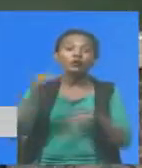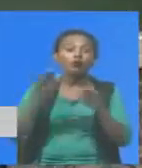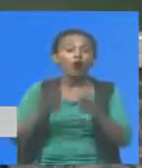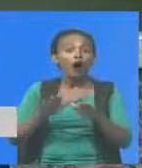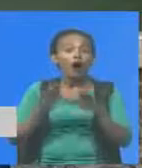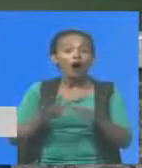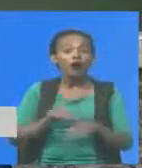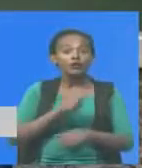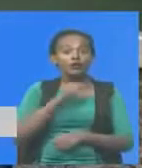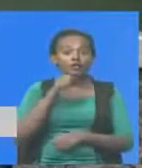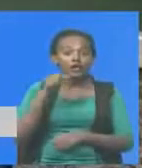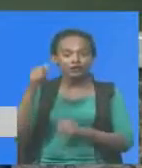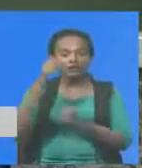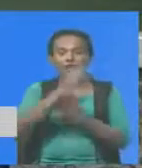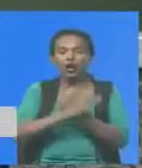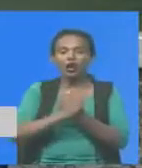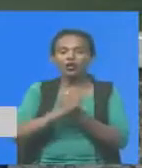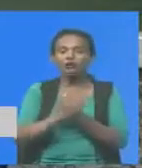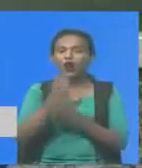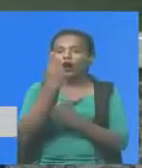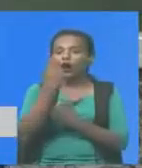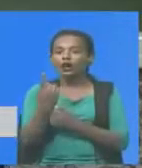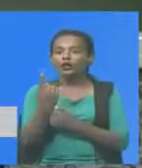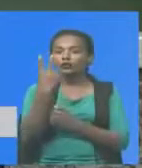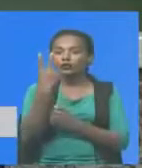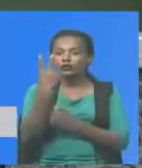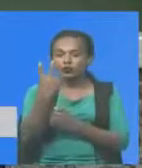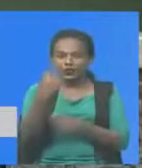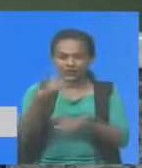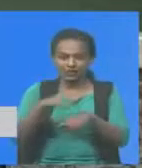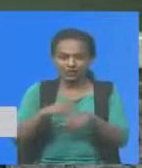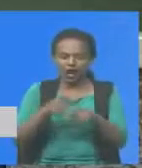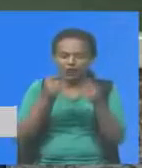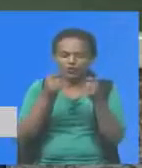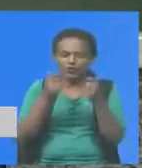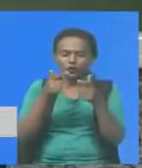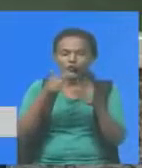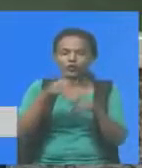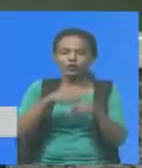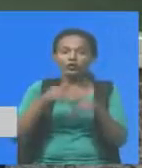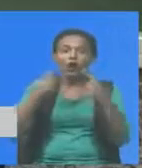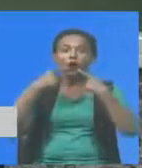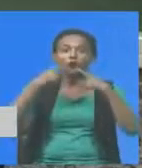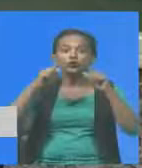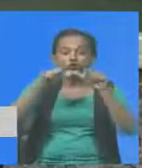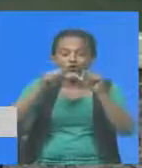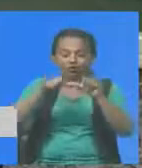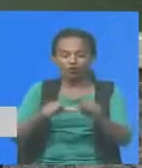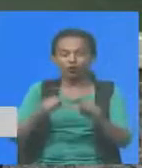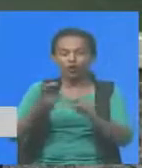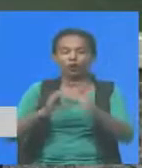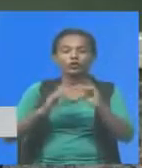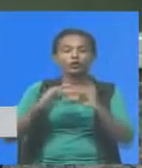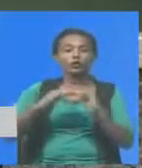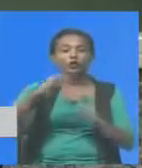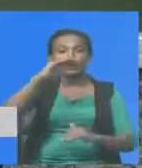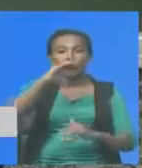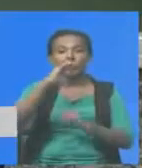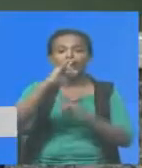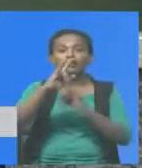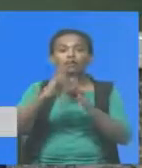አለመረጋጋት ሀገሪቷ ከአንድም ሁለቴ አስቸኳይ ጊዜ አዋጅ ውስጥ እንድትቆይ ከማድረጉም በላይ